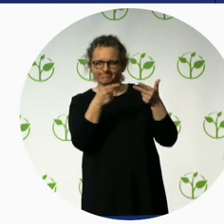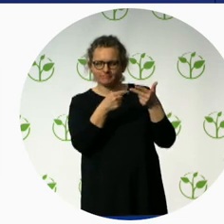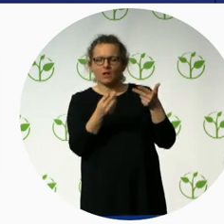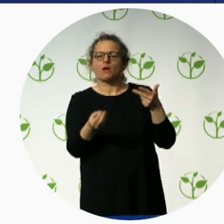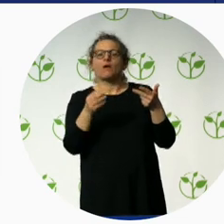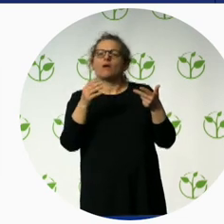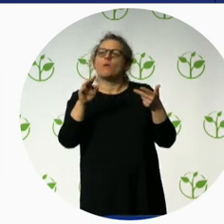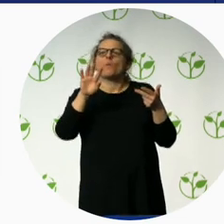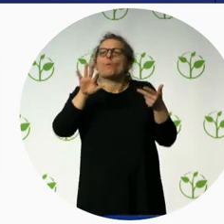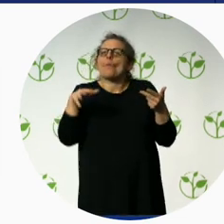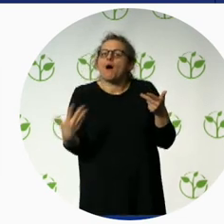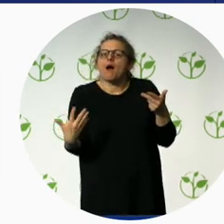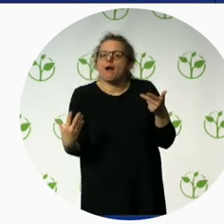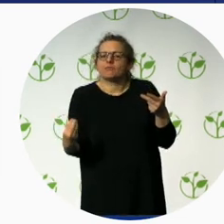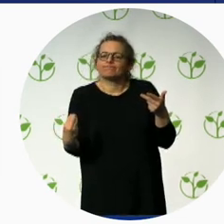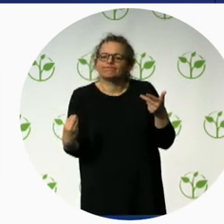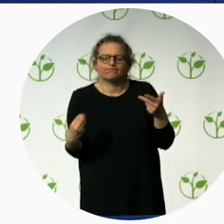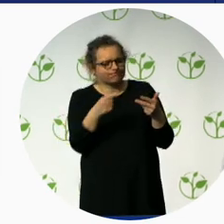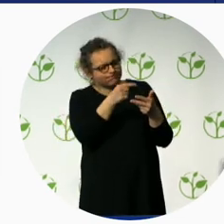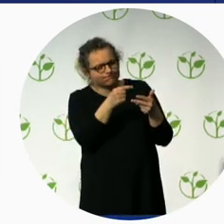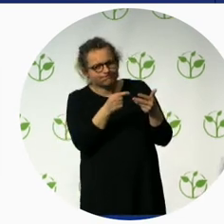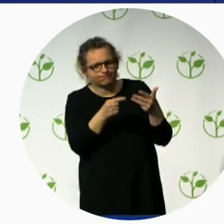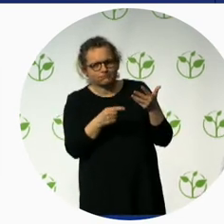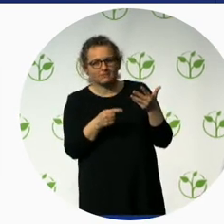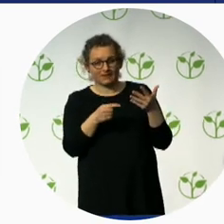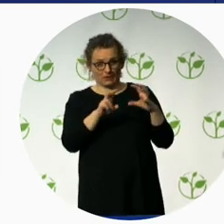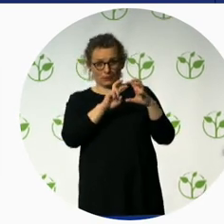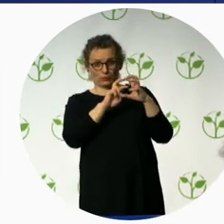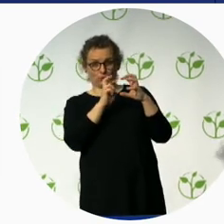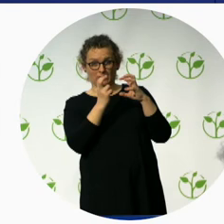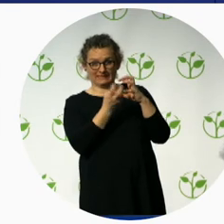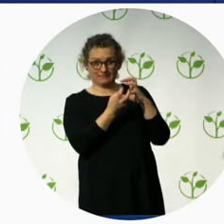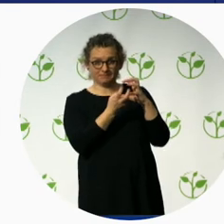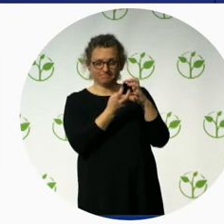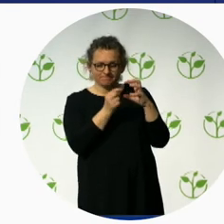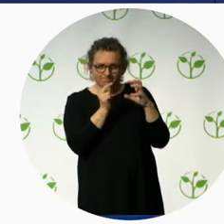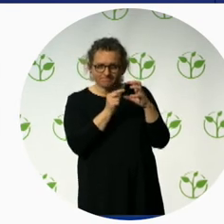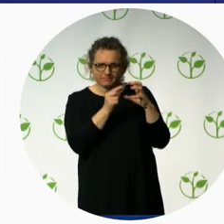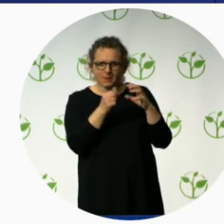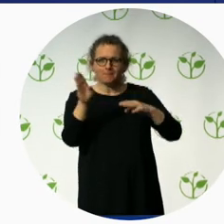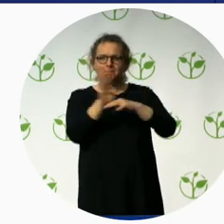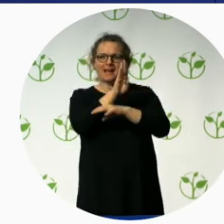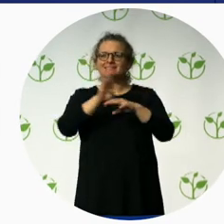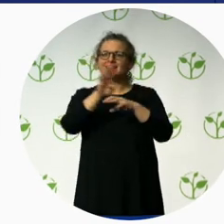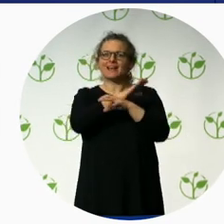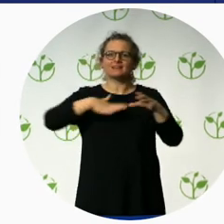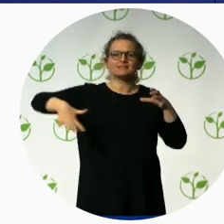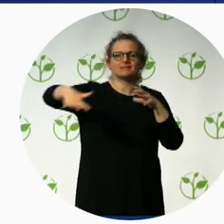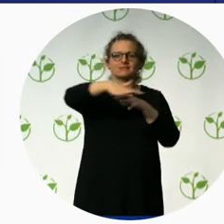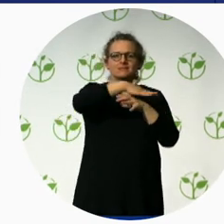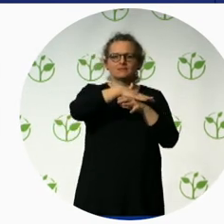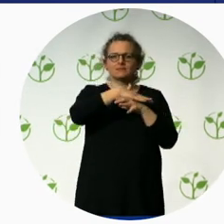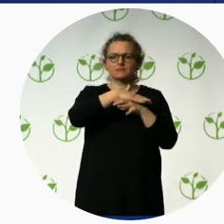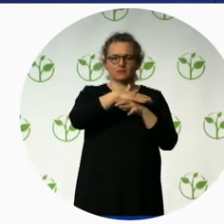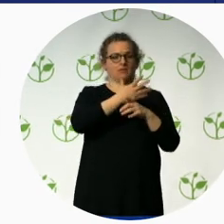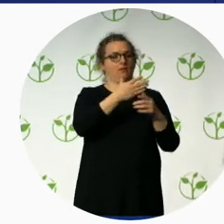tourism business accessible. Sometimes it is just because it is a good business and because every client counts.